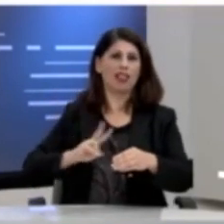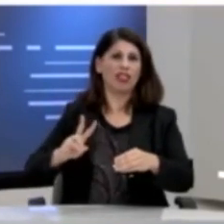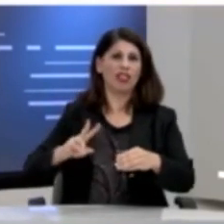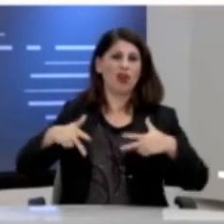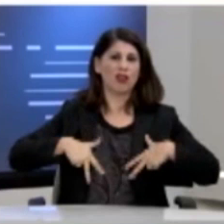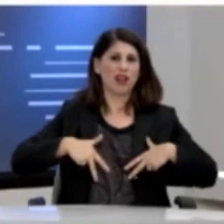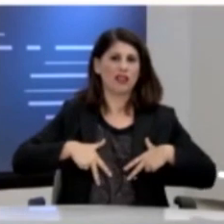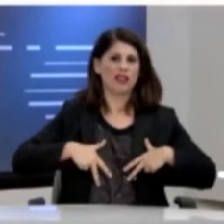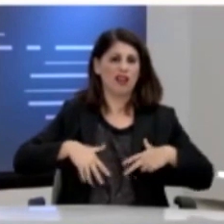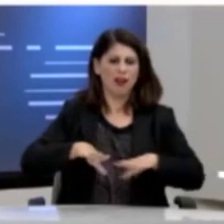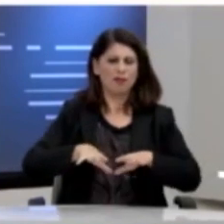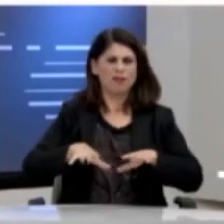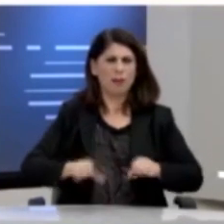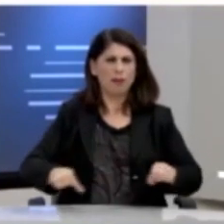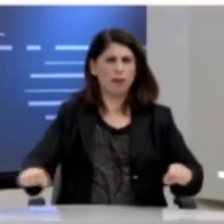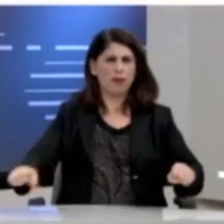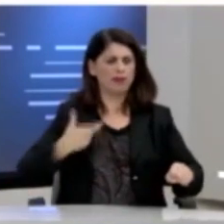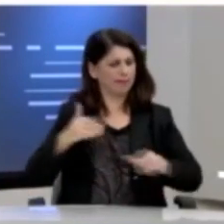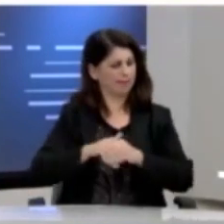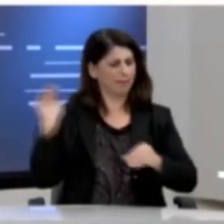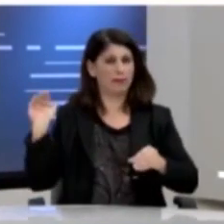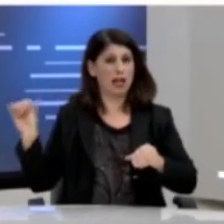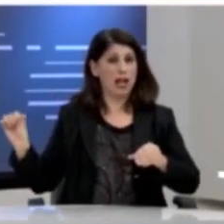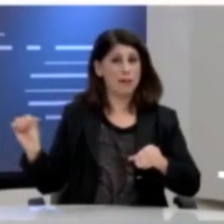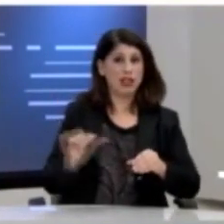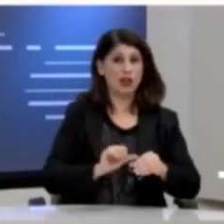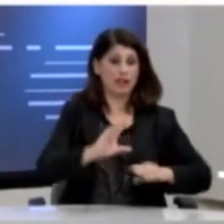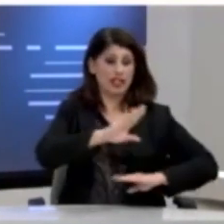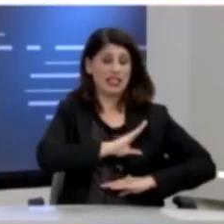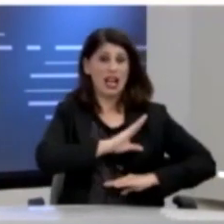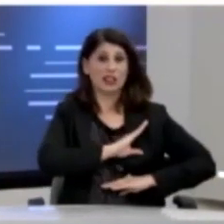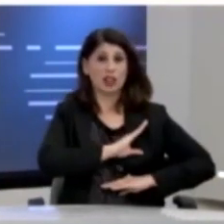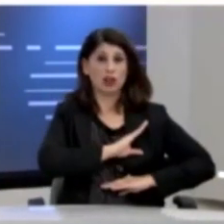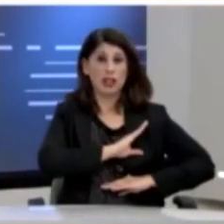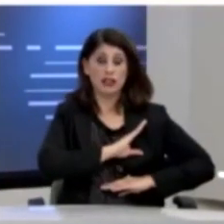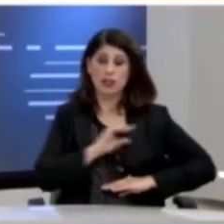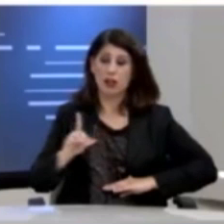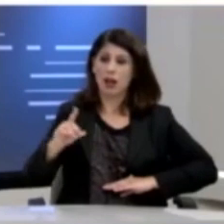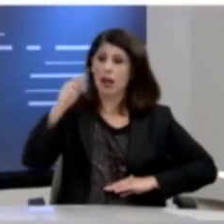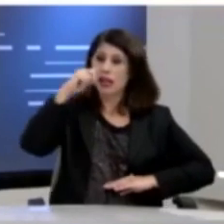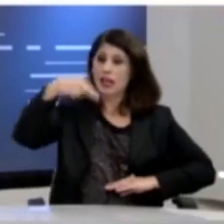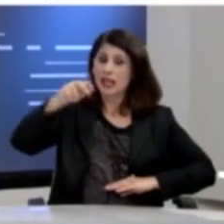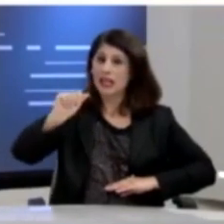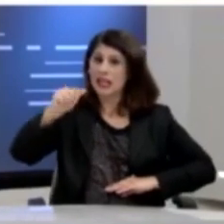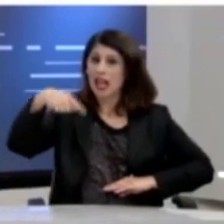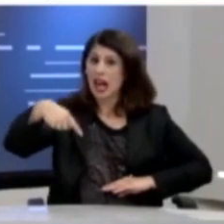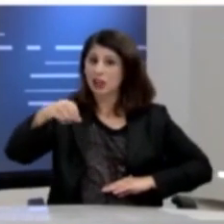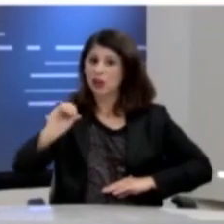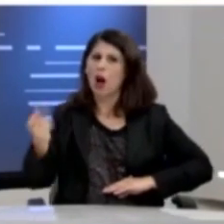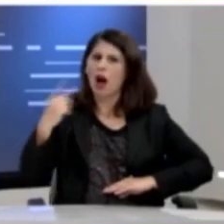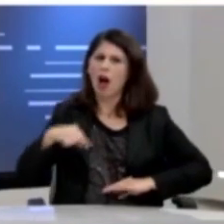από τους ιμπεριαλιστικούς σχεδιασμούς, για επιστροφή των στρατιωτικών δυνάμεων από νατοϊκές και